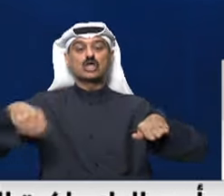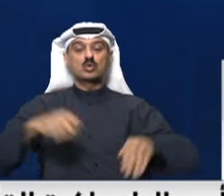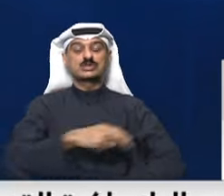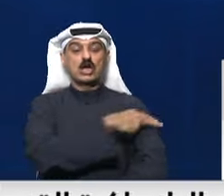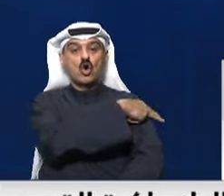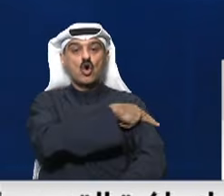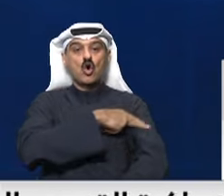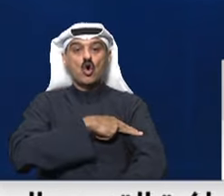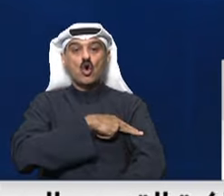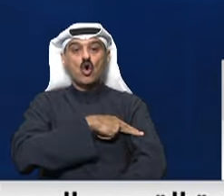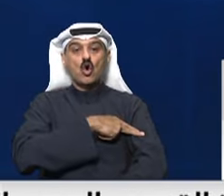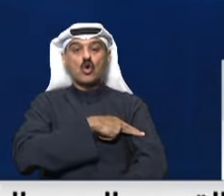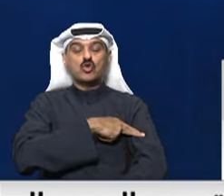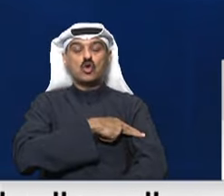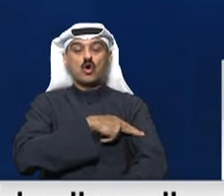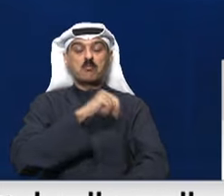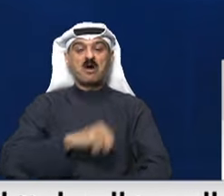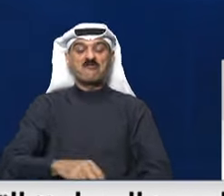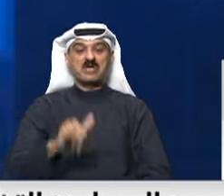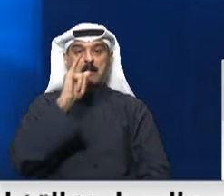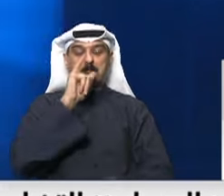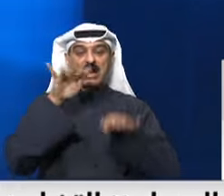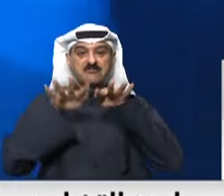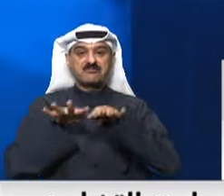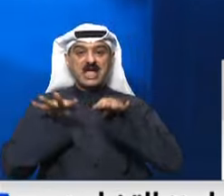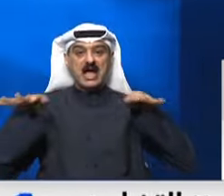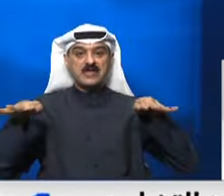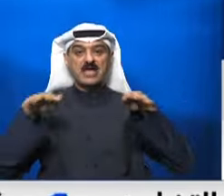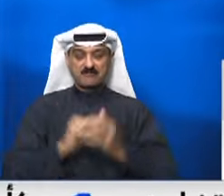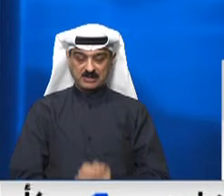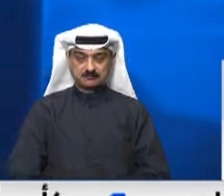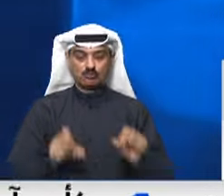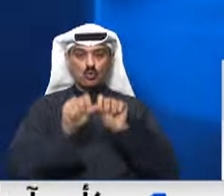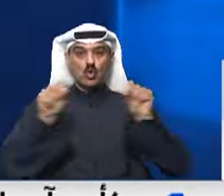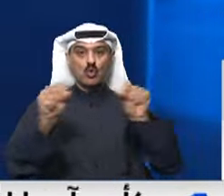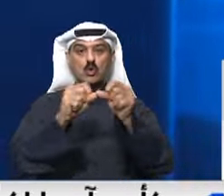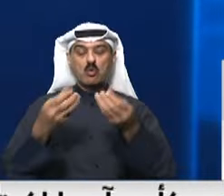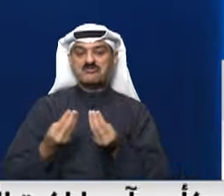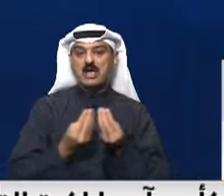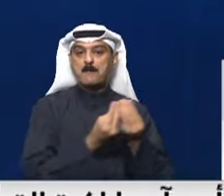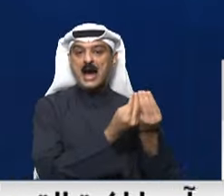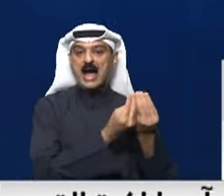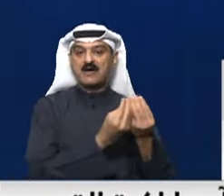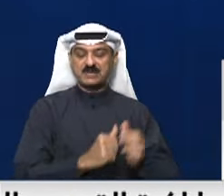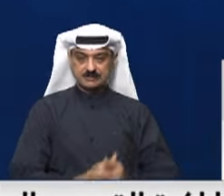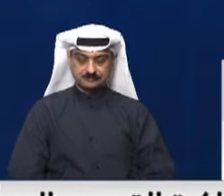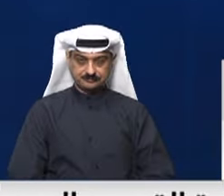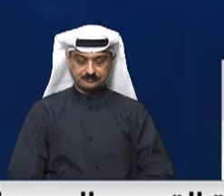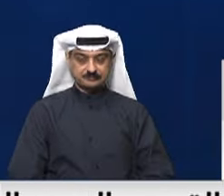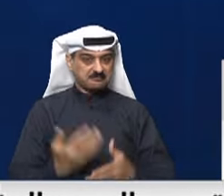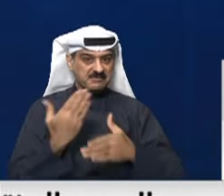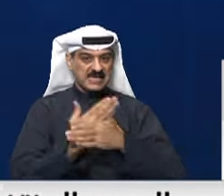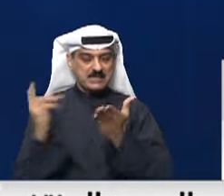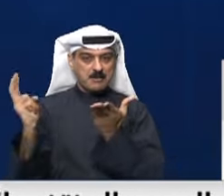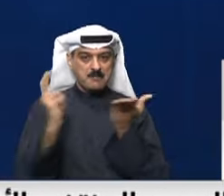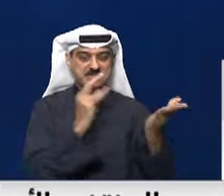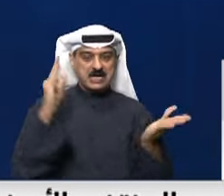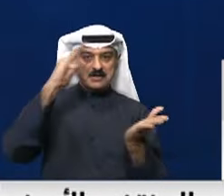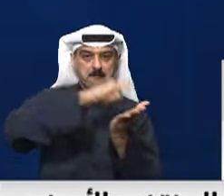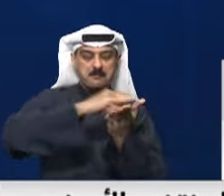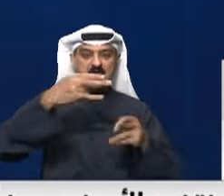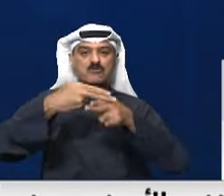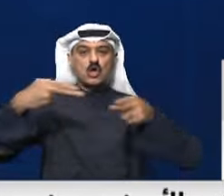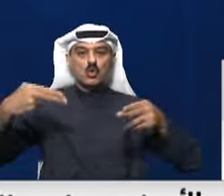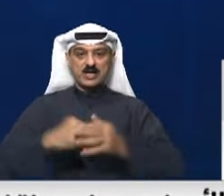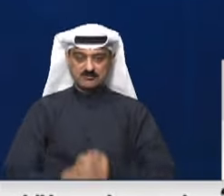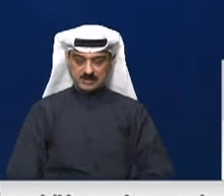في المملكة المتحدة الصديقة أوليفر دودن والوفد المرافق له، وذلك بمناسبة زيارته للبلاد.